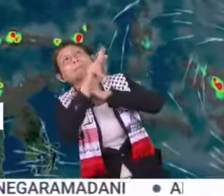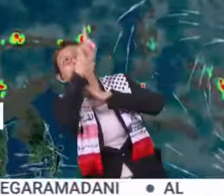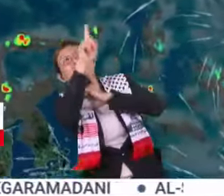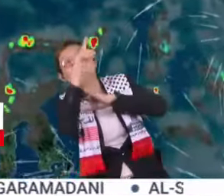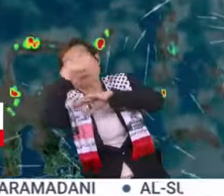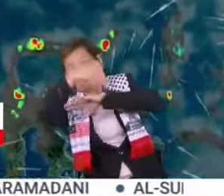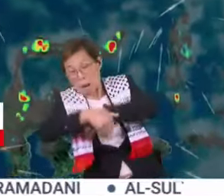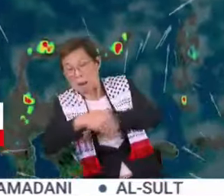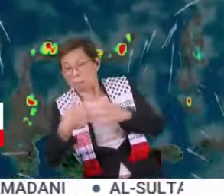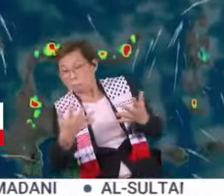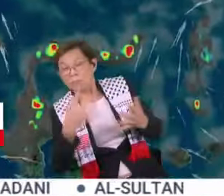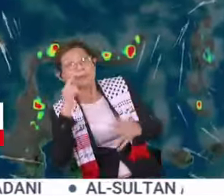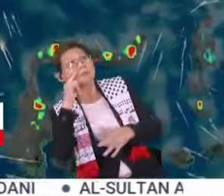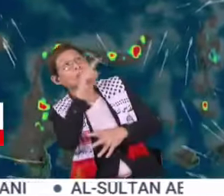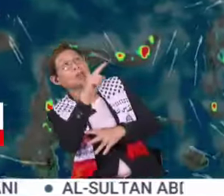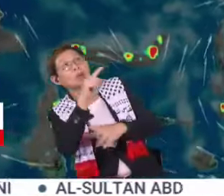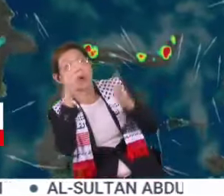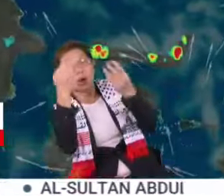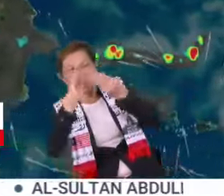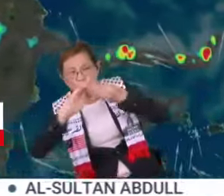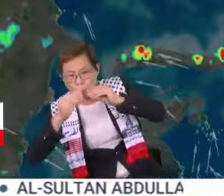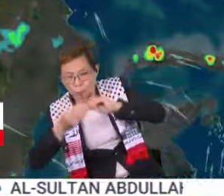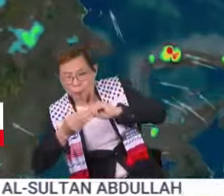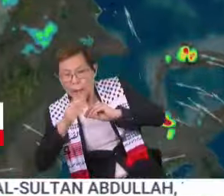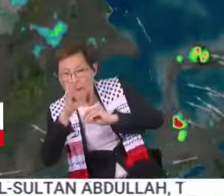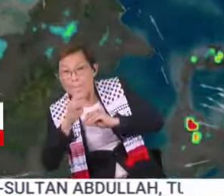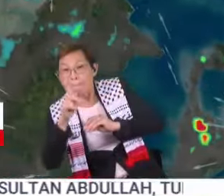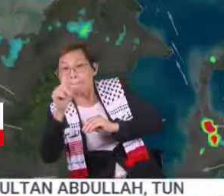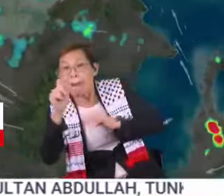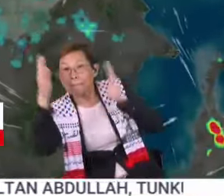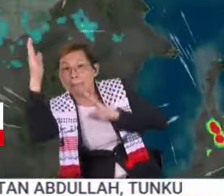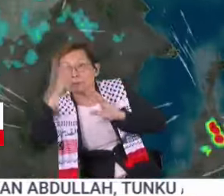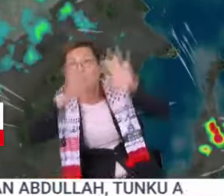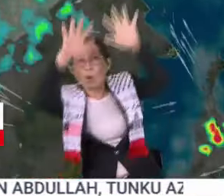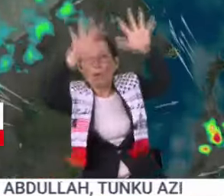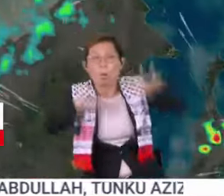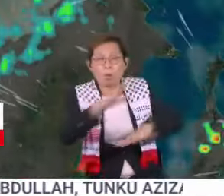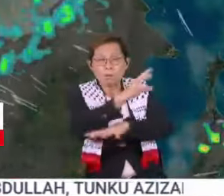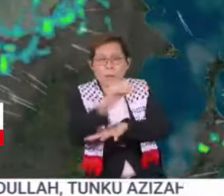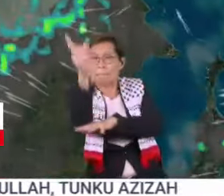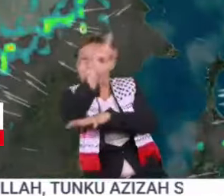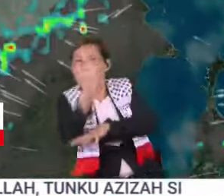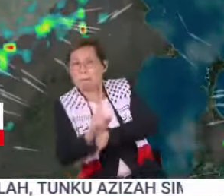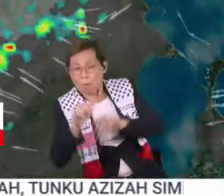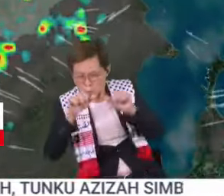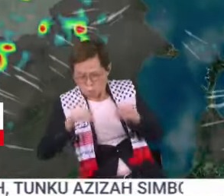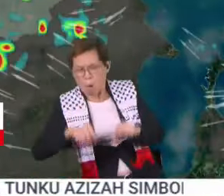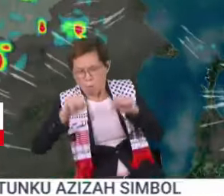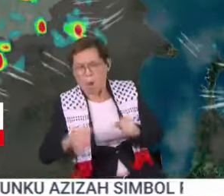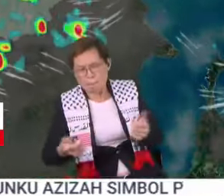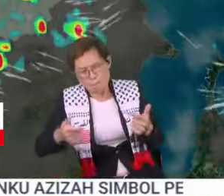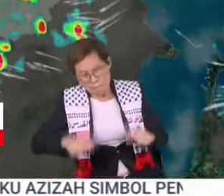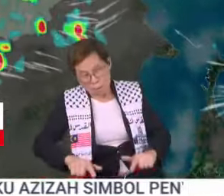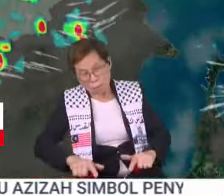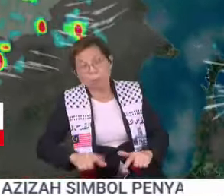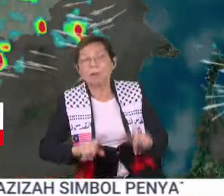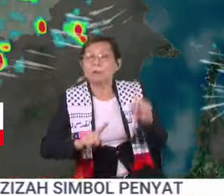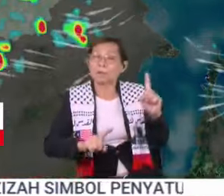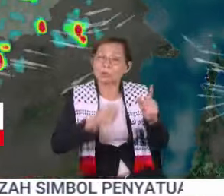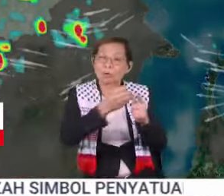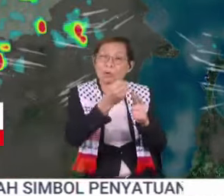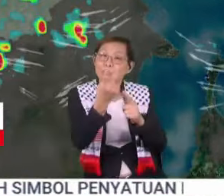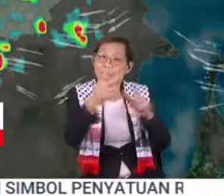pula, berdasarkan model numerical Met Malaysia, hujan berserta ribut petir masih lagi mampu untuk berlaku di satu